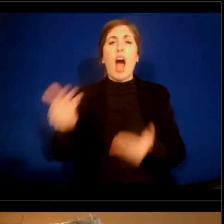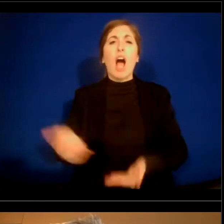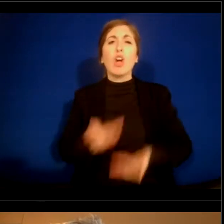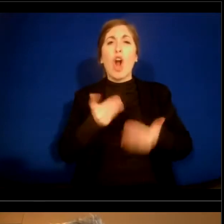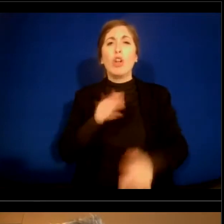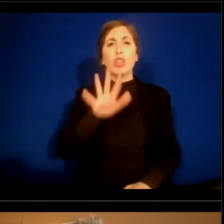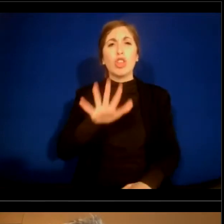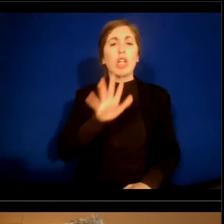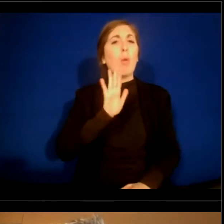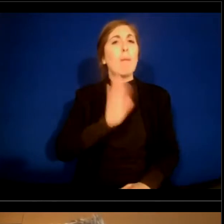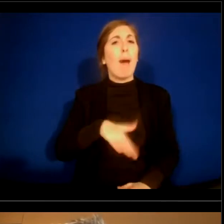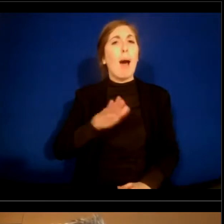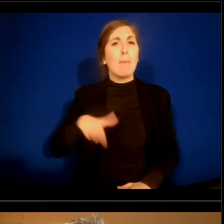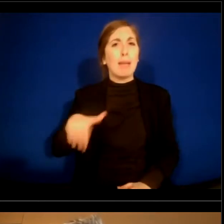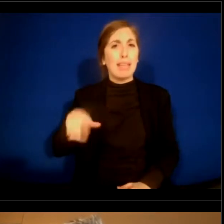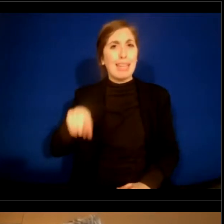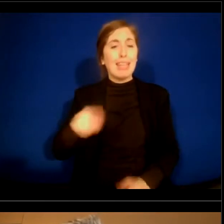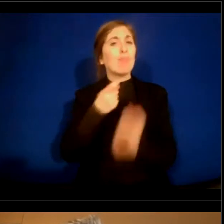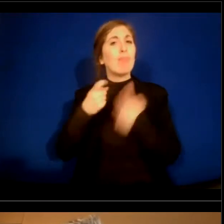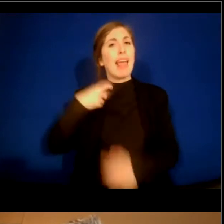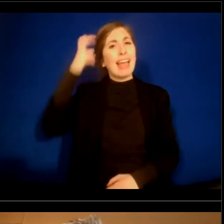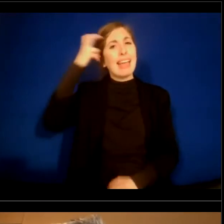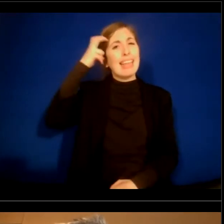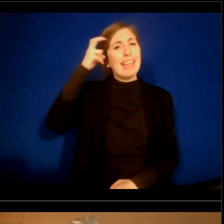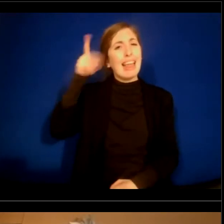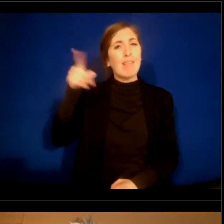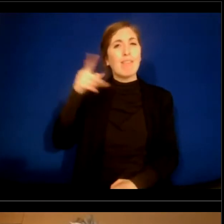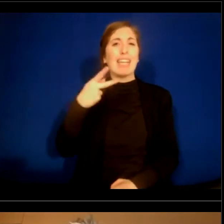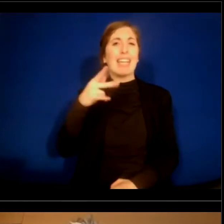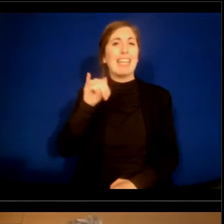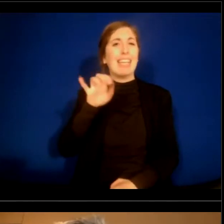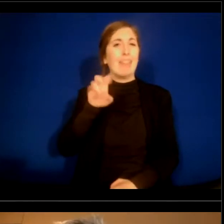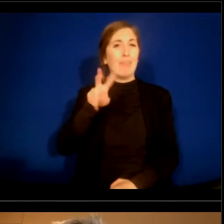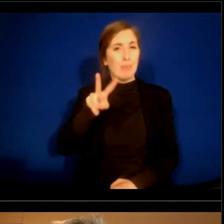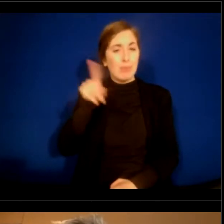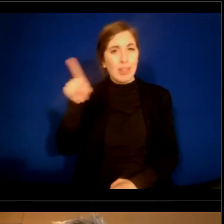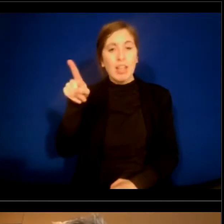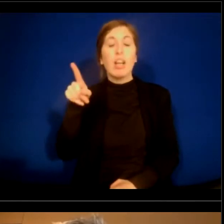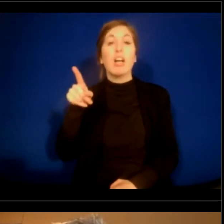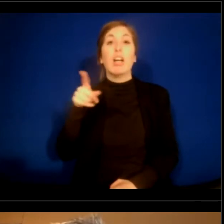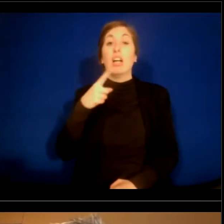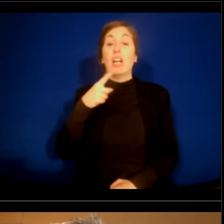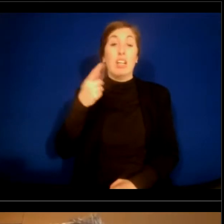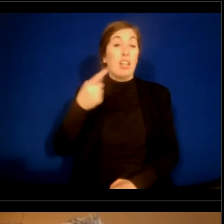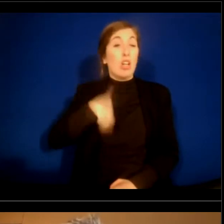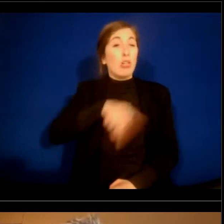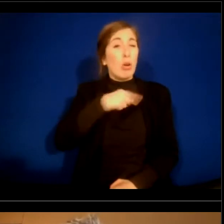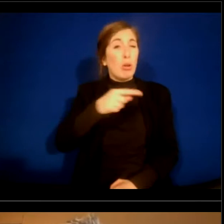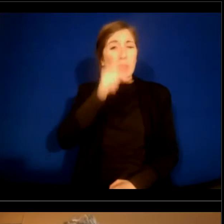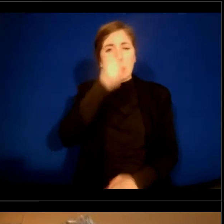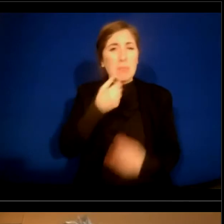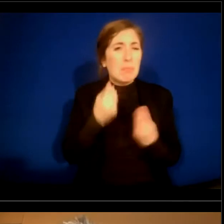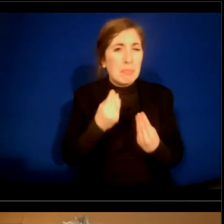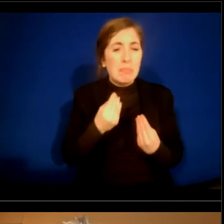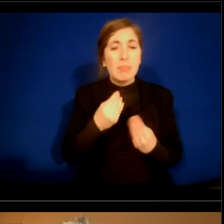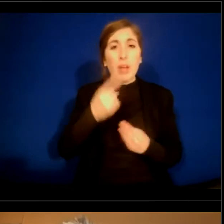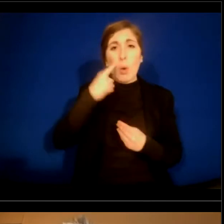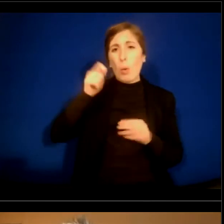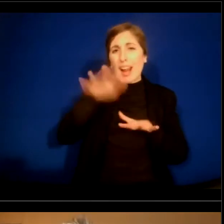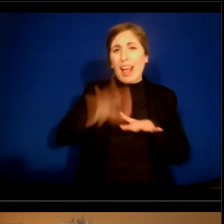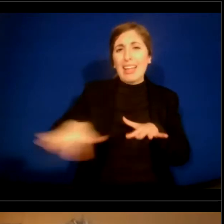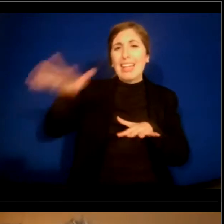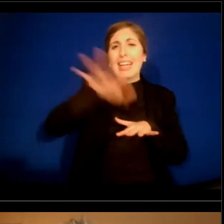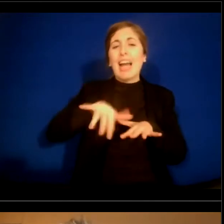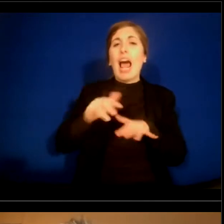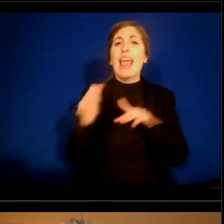5 bambini che sono arrivati da Kiev. Noi stiamo facendo un'evacuazione medica dall'Ucraina verso